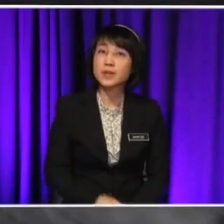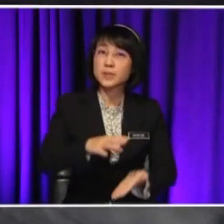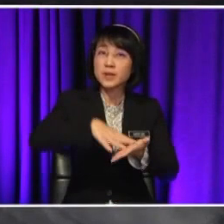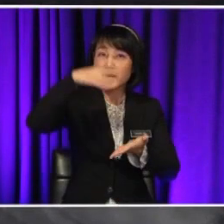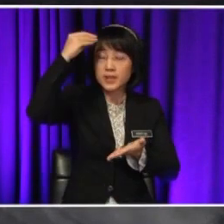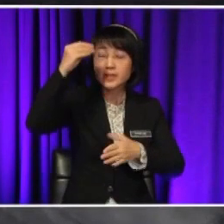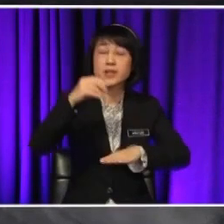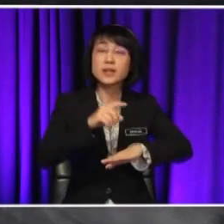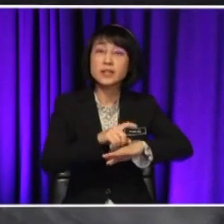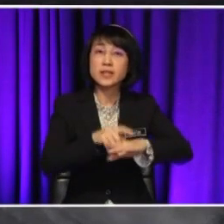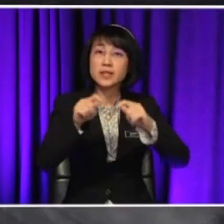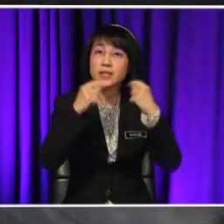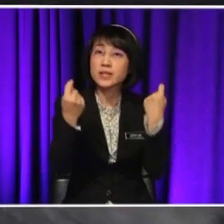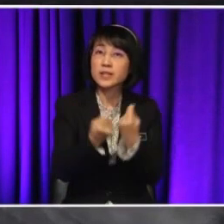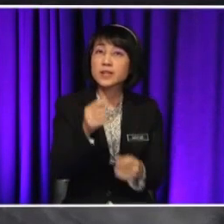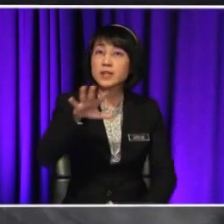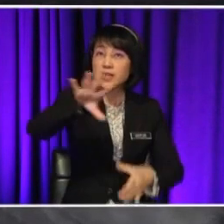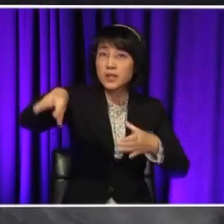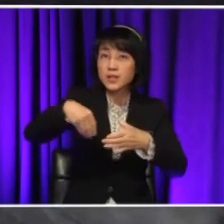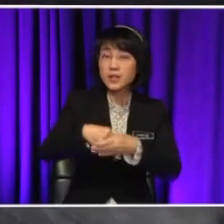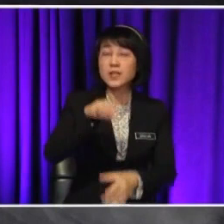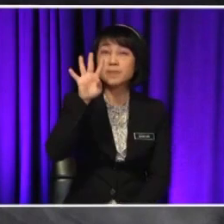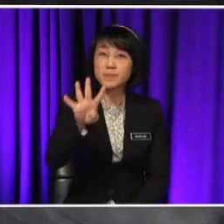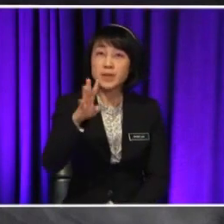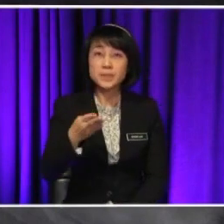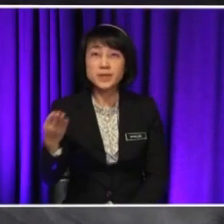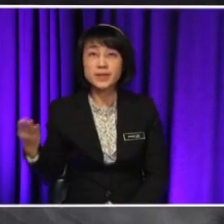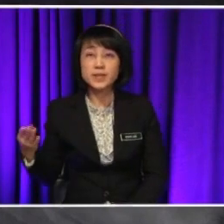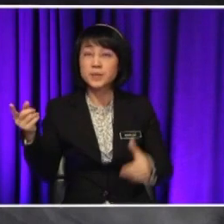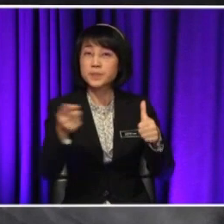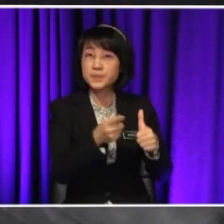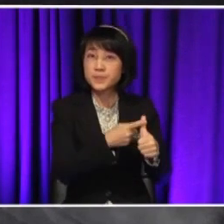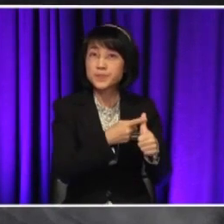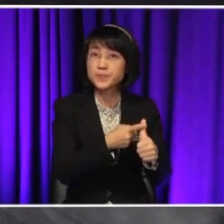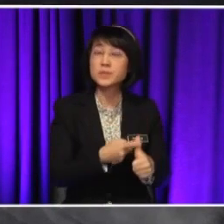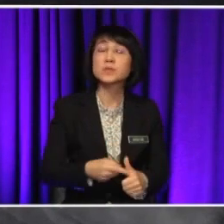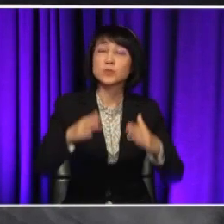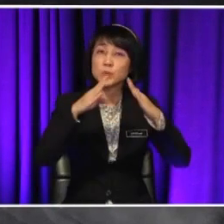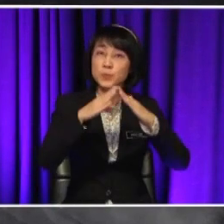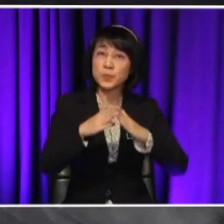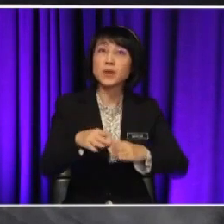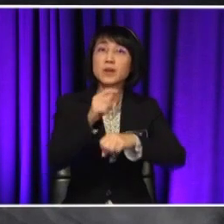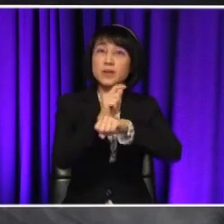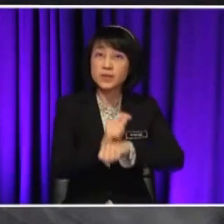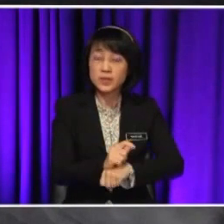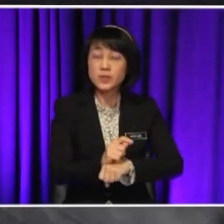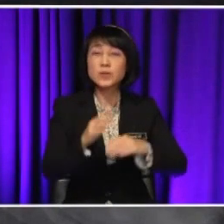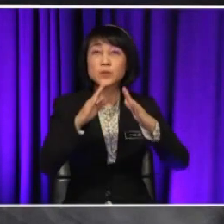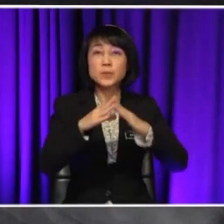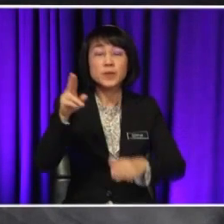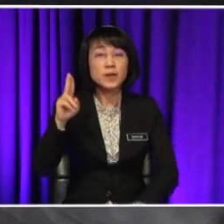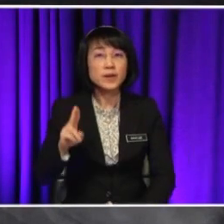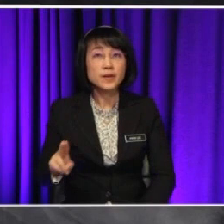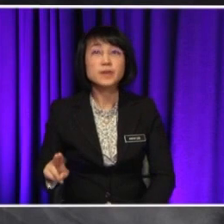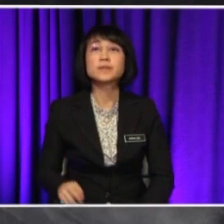tingkatan 5 akan merangkumi 4 benda. Okey. Yang pertama rumah tradisional, yang kedua rumah ibadat, yang ketiga